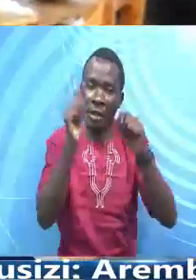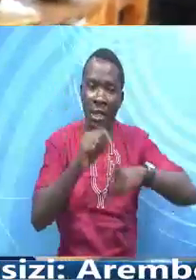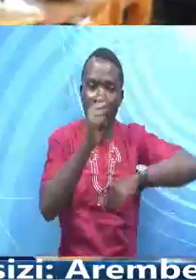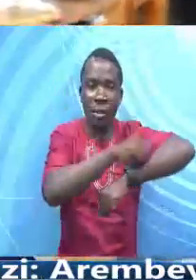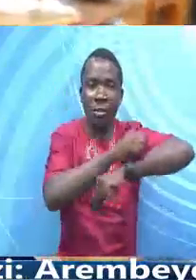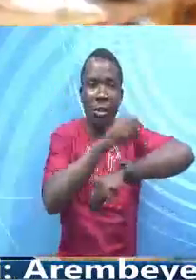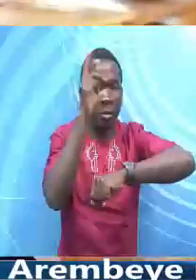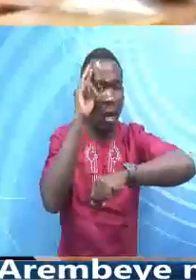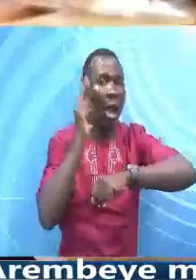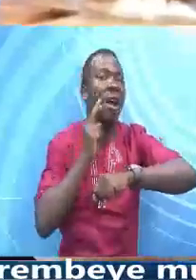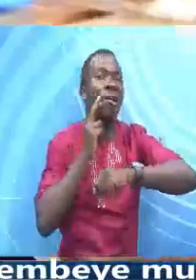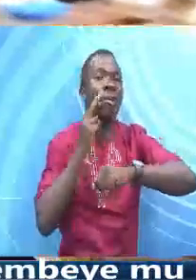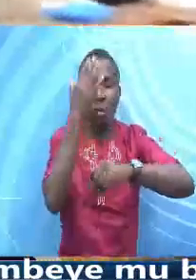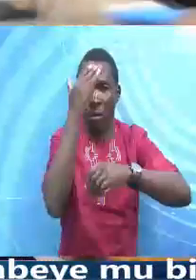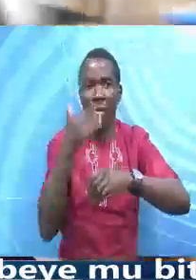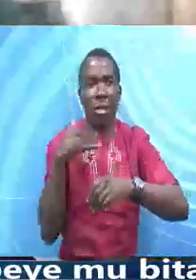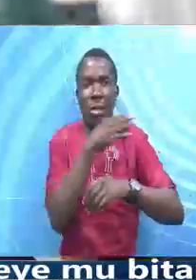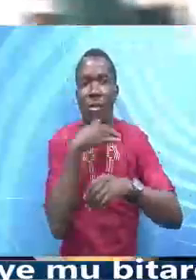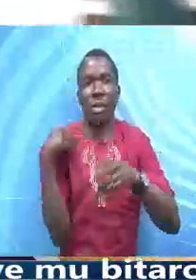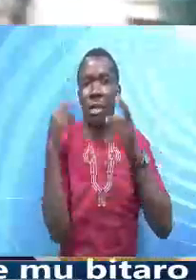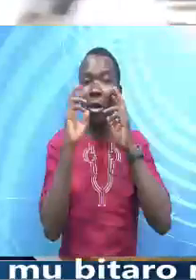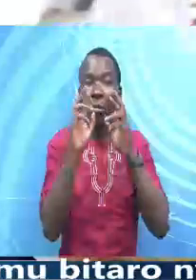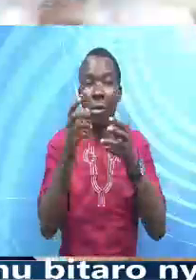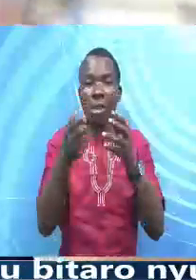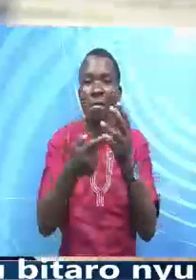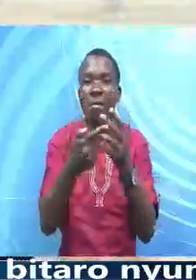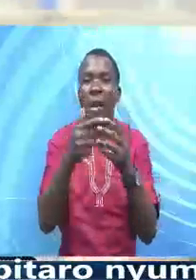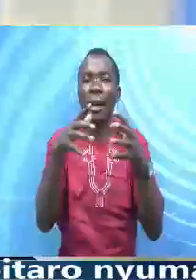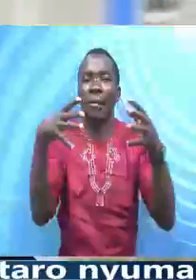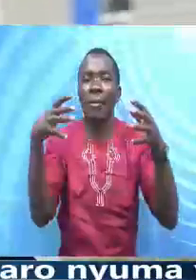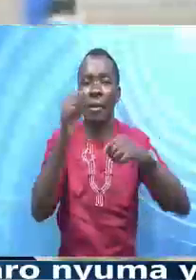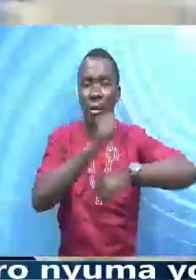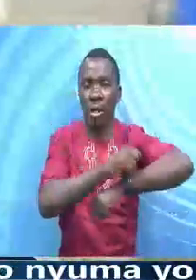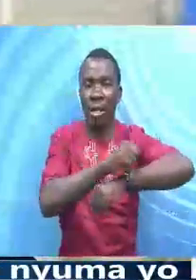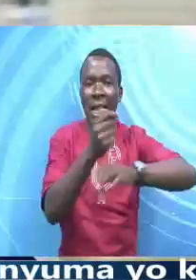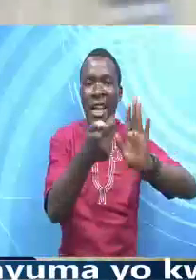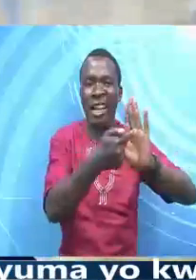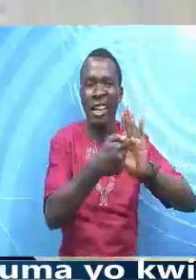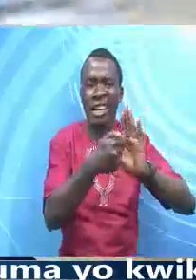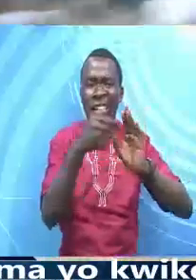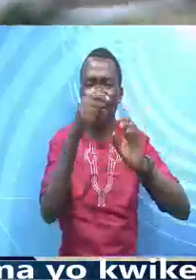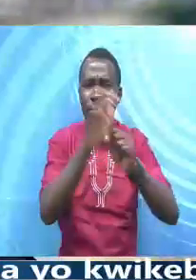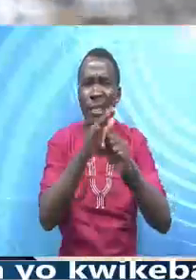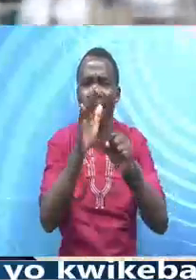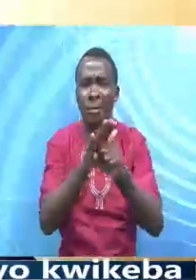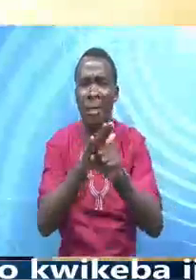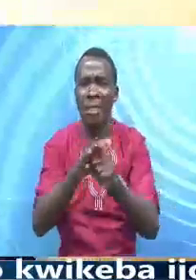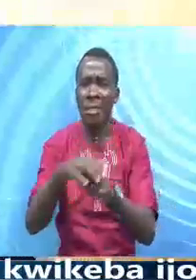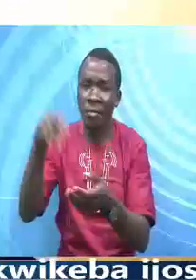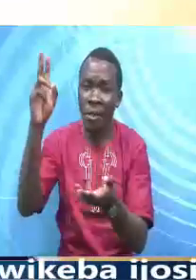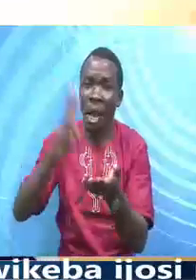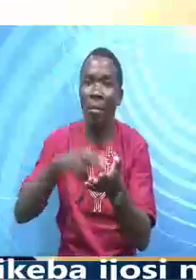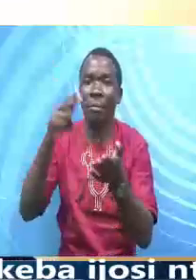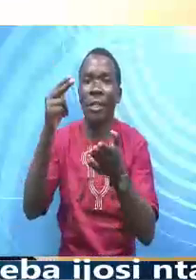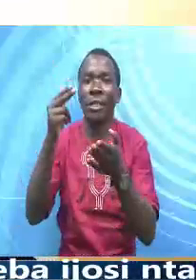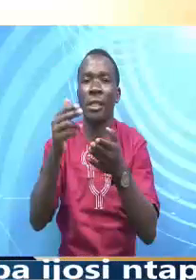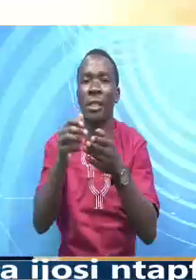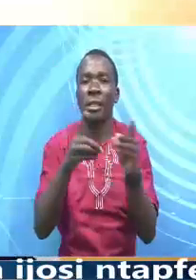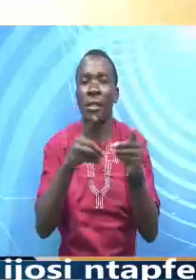Catholique yasanze umubare munini w'abanyeshuri ahagaragara naho ubucucike butoroshye ibyahamijwe n'umuyobozi w'iri shuri hari